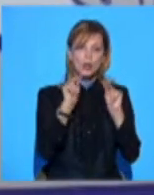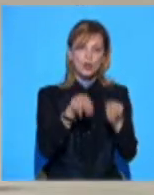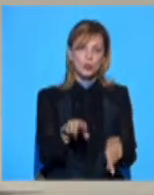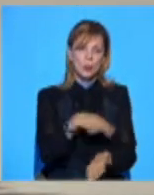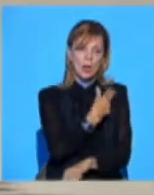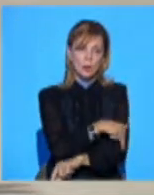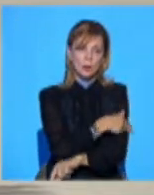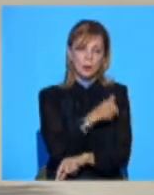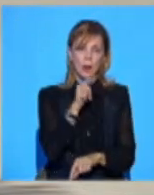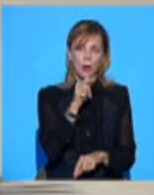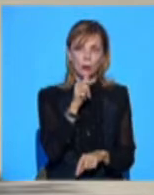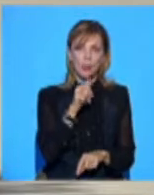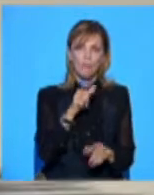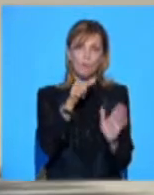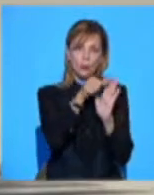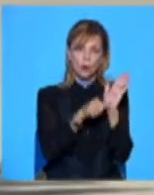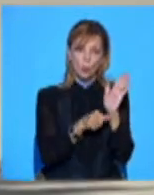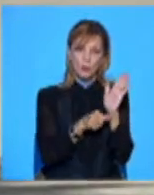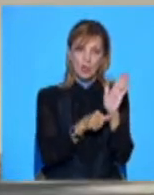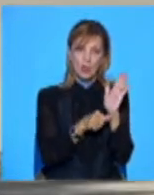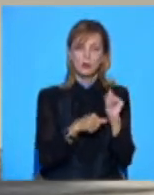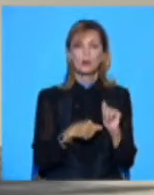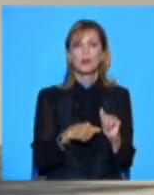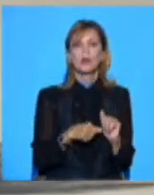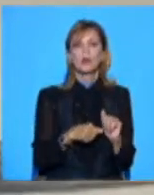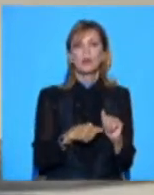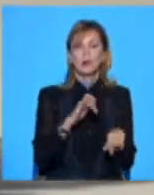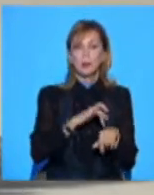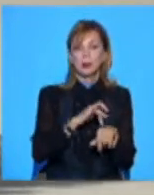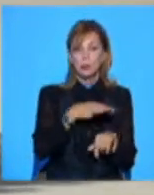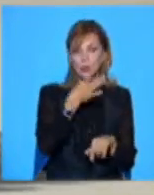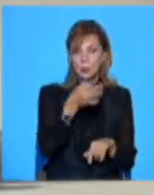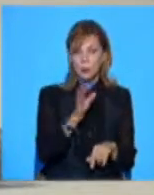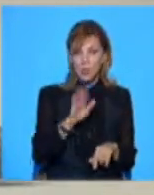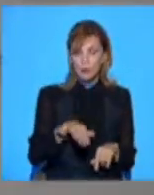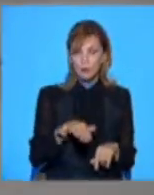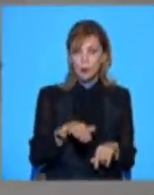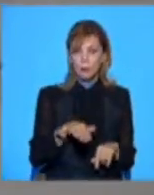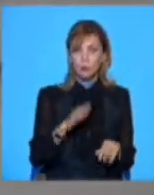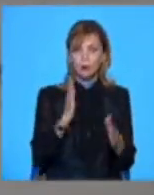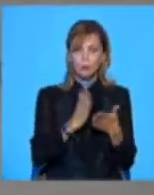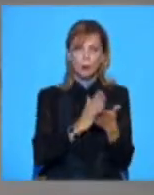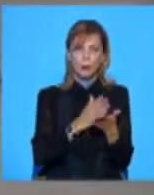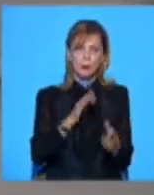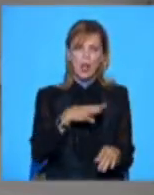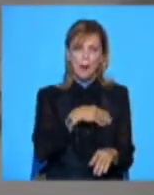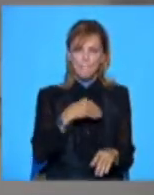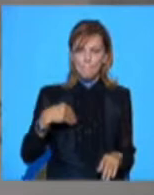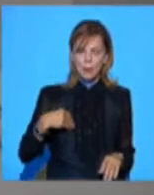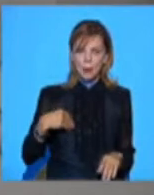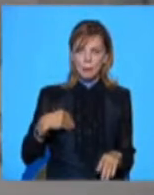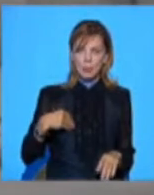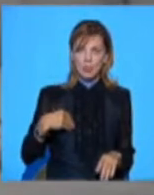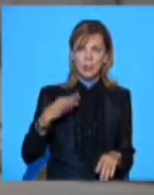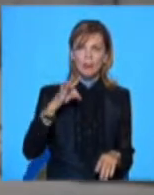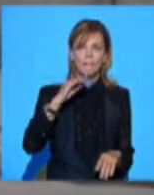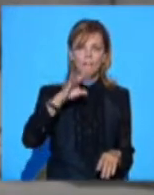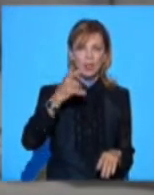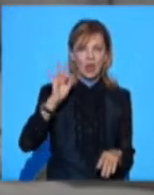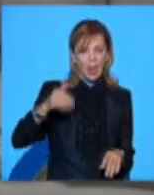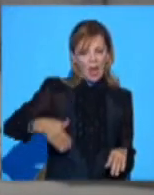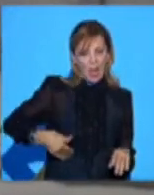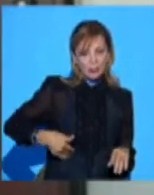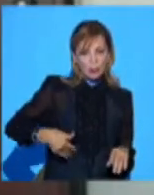la spital unde a fost operat. Potrivit unor surse medicale, acesta ar fi avut leziuni la plămâni, ficat și splină. În secția de